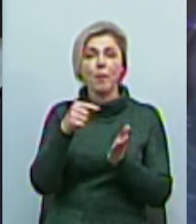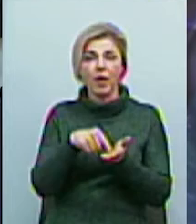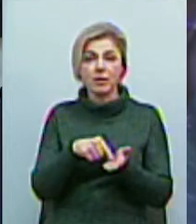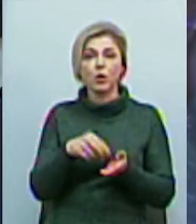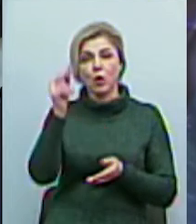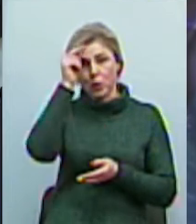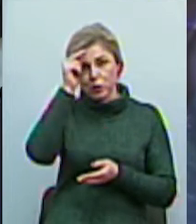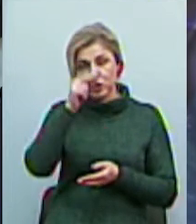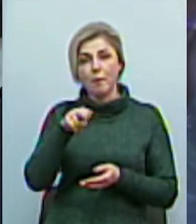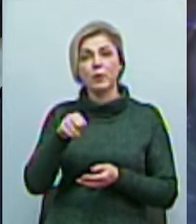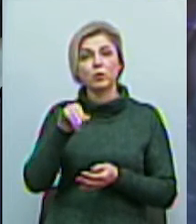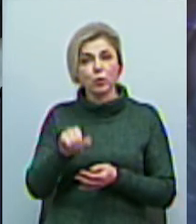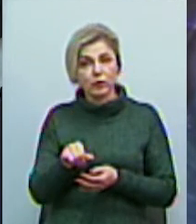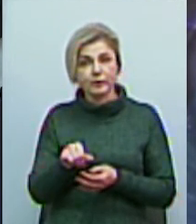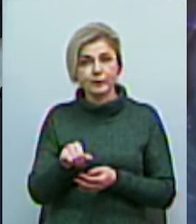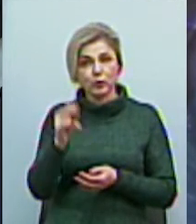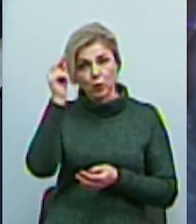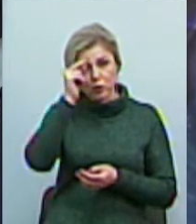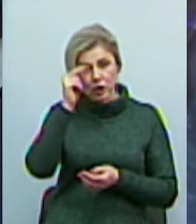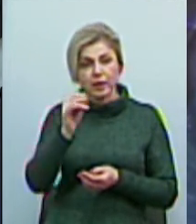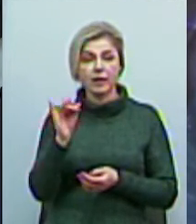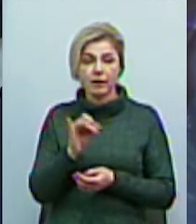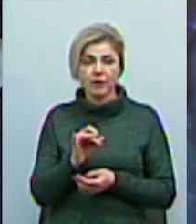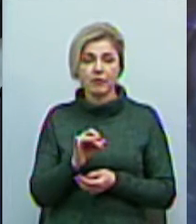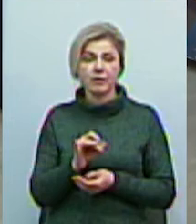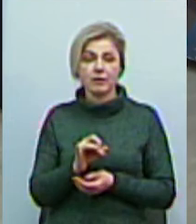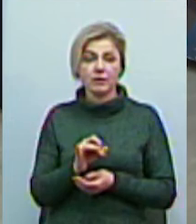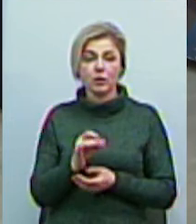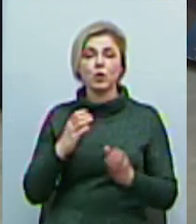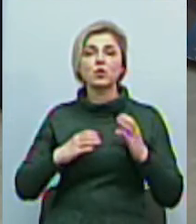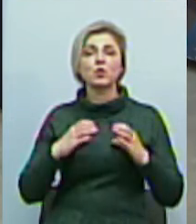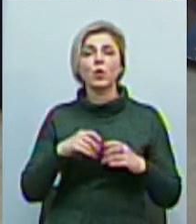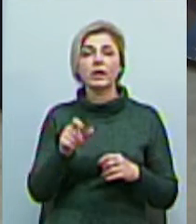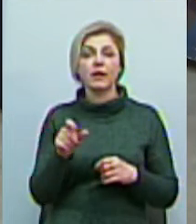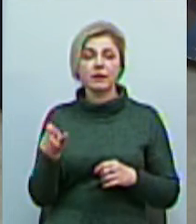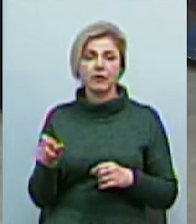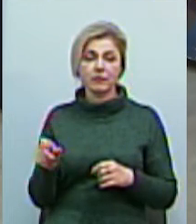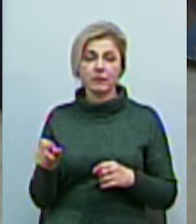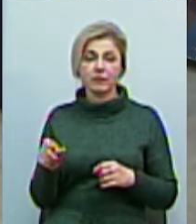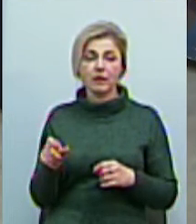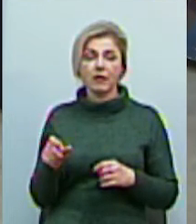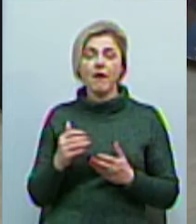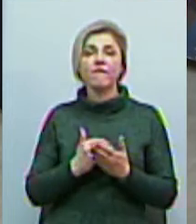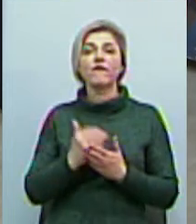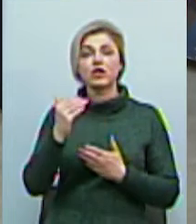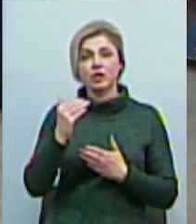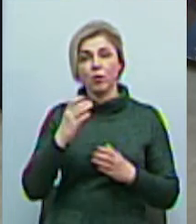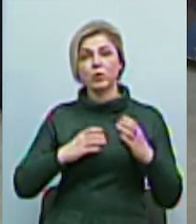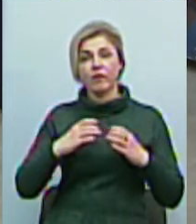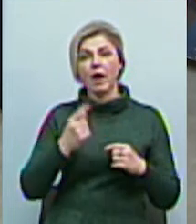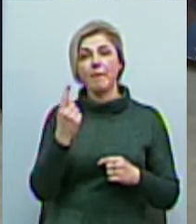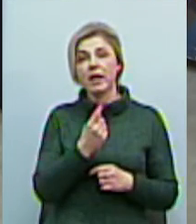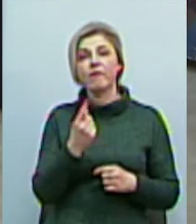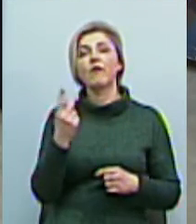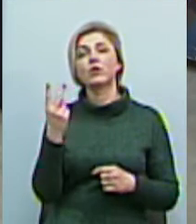учні професійно-технічних училищ і студенти вищих навчальних закладів 1-2